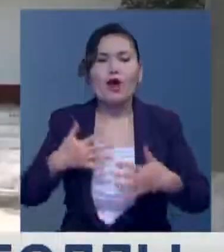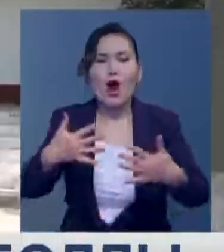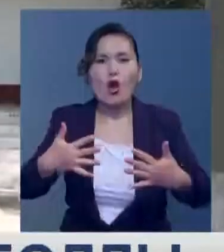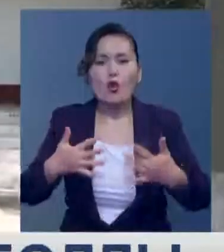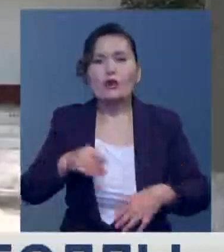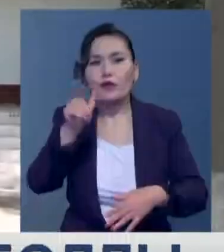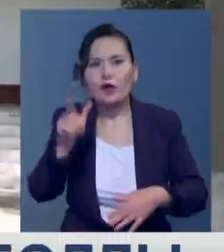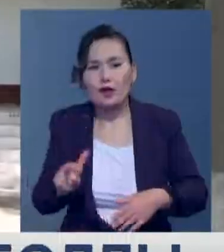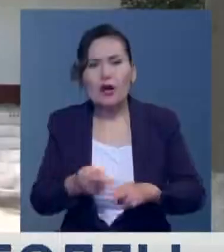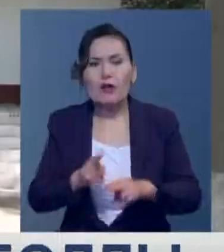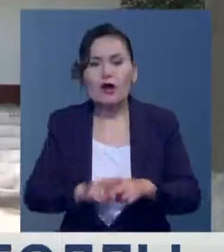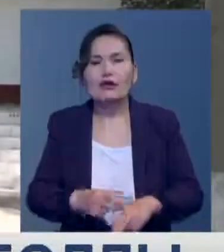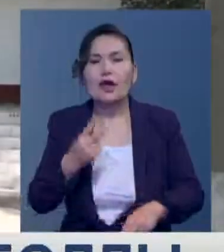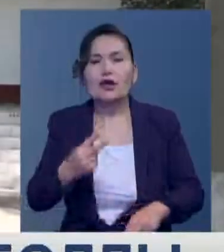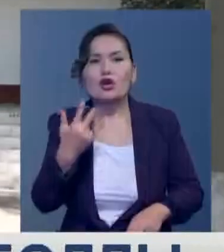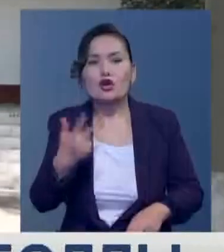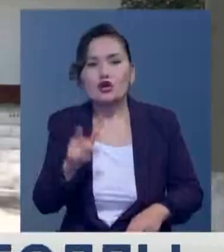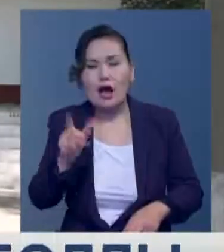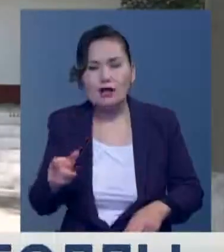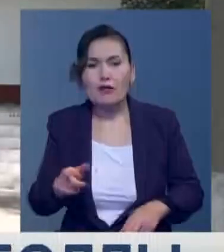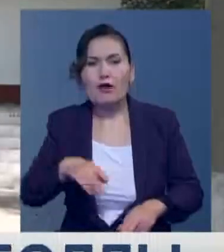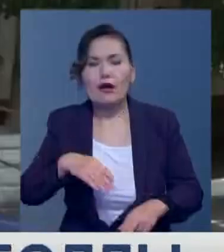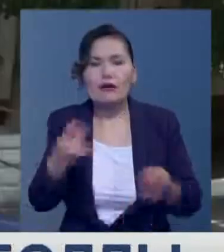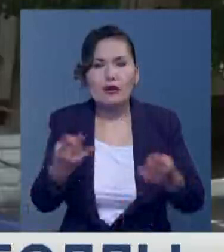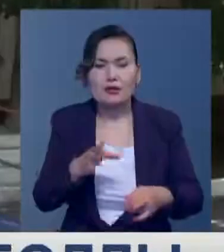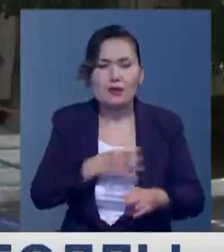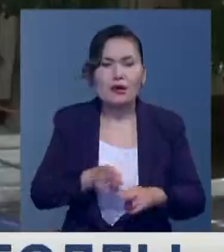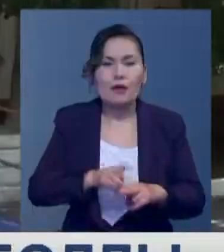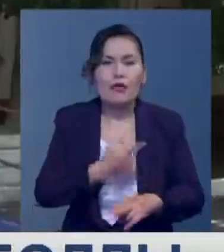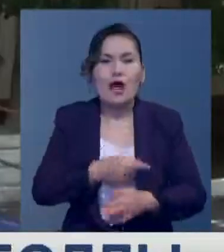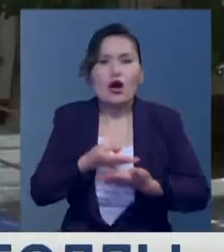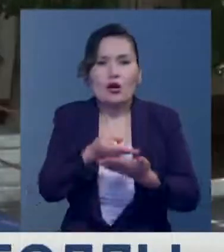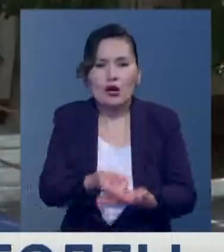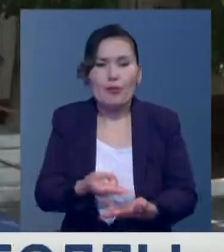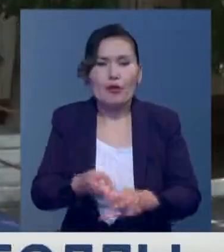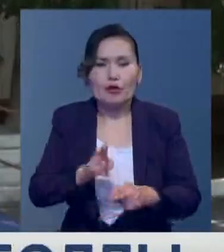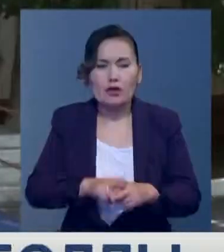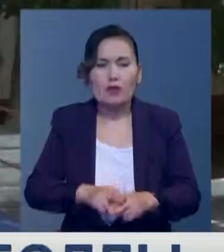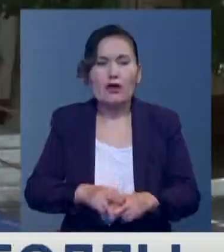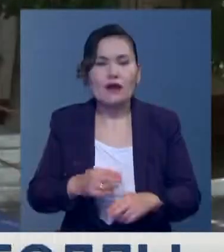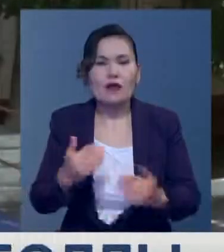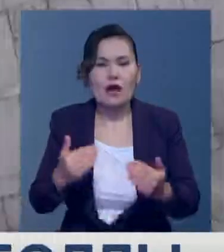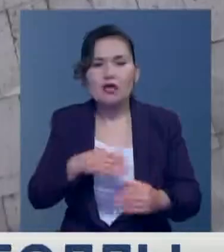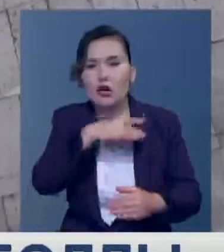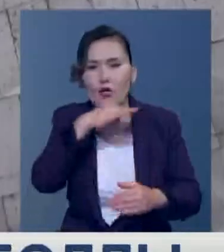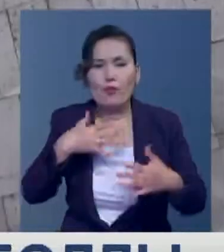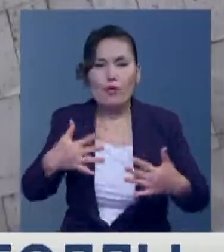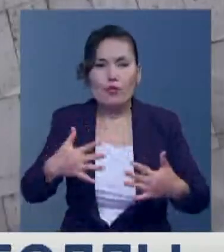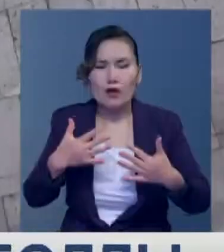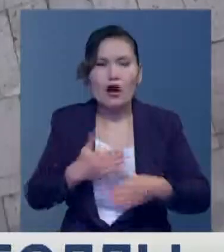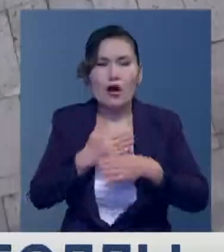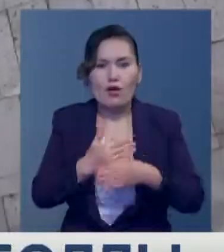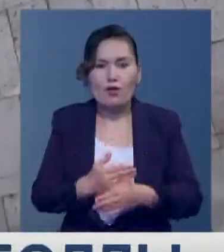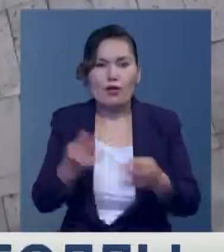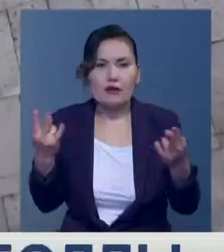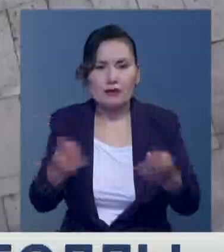әр кетсе 2-3 науқасқа қажет болатын. Жансақтау бөліміндегі ширек ғасырдан астам тәжірибемде мұндай жағдайды алғаш